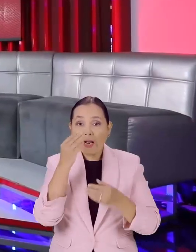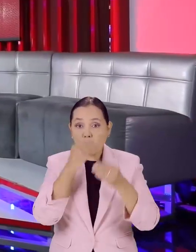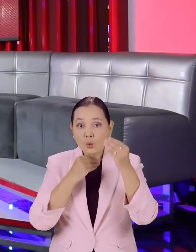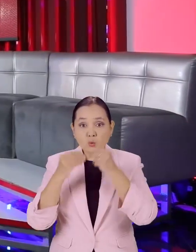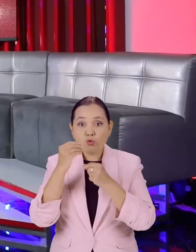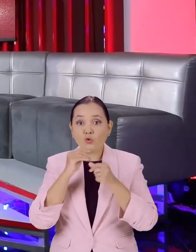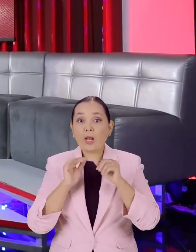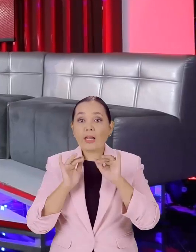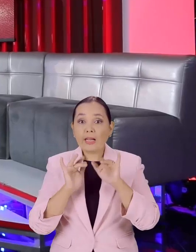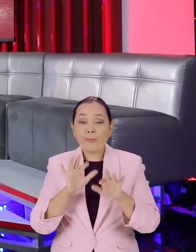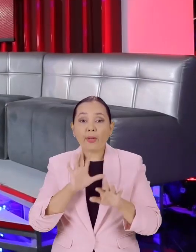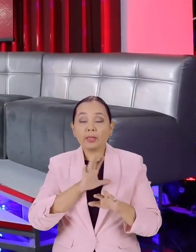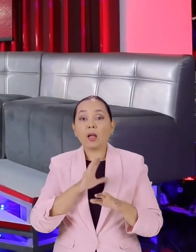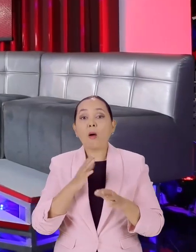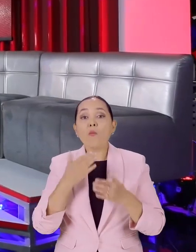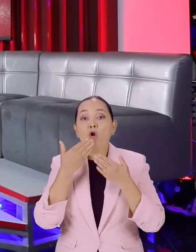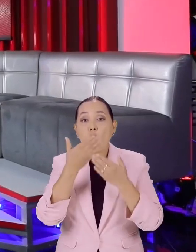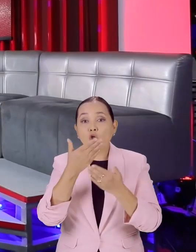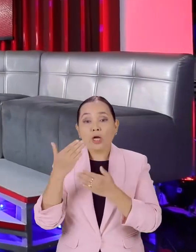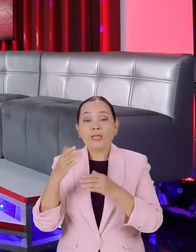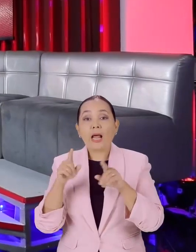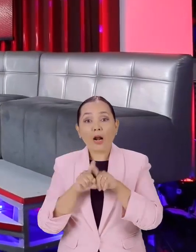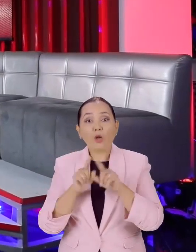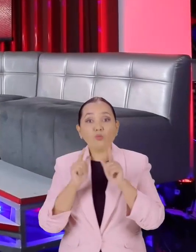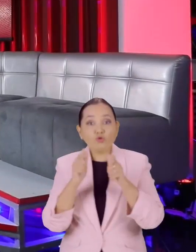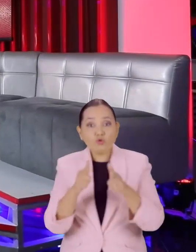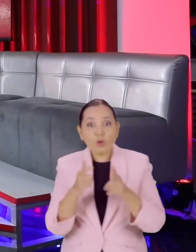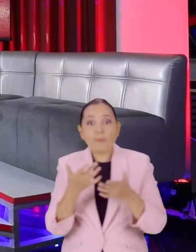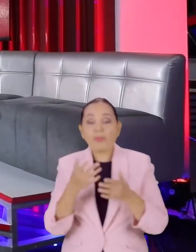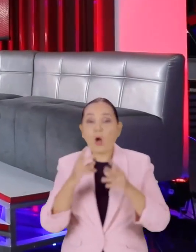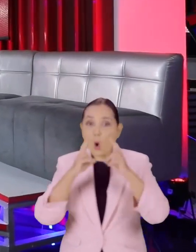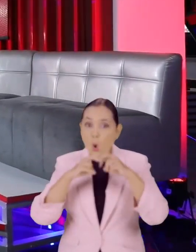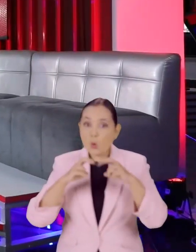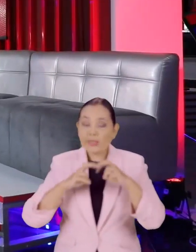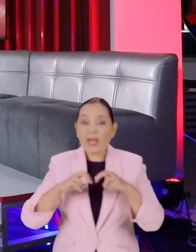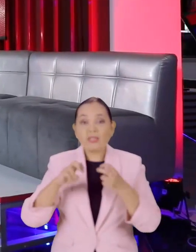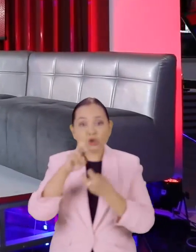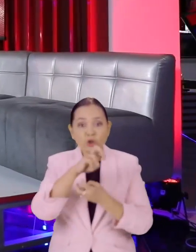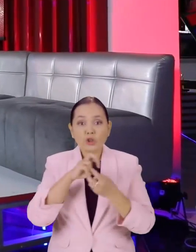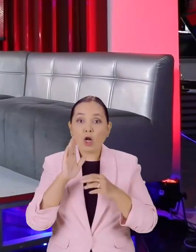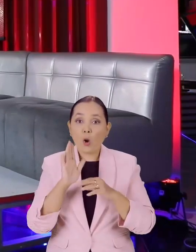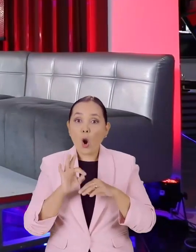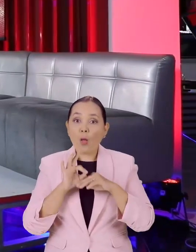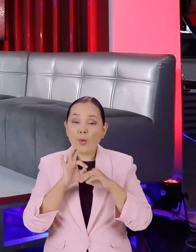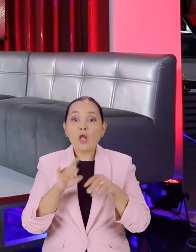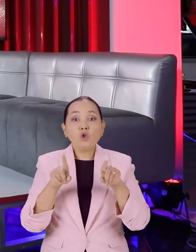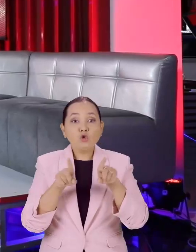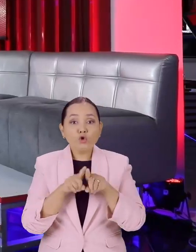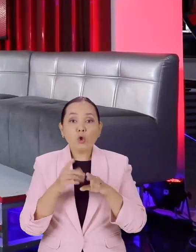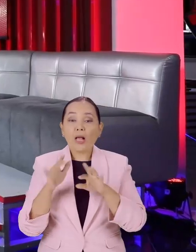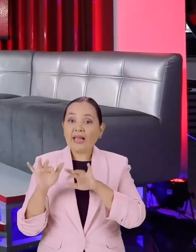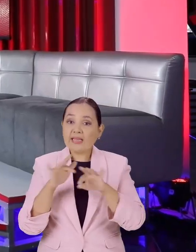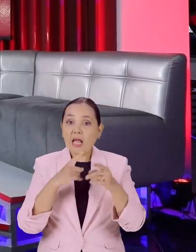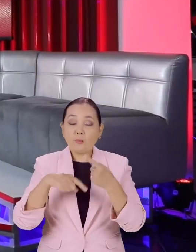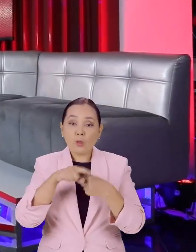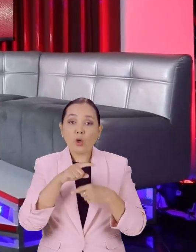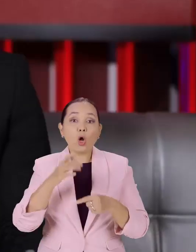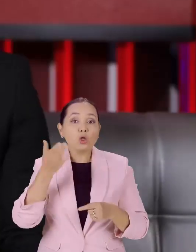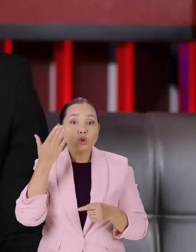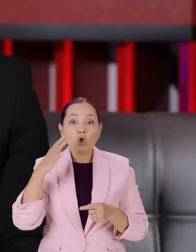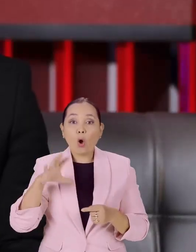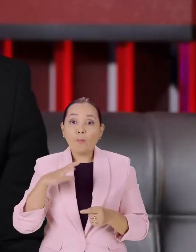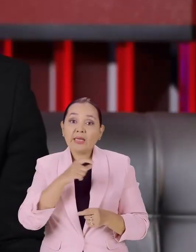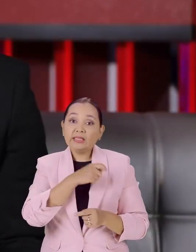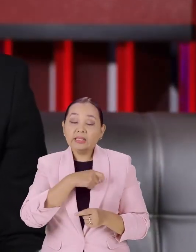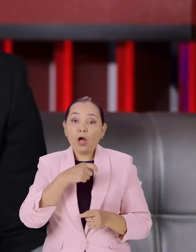hujjatni soxtalashtirishgan degan murojaatlar ham kelib tushyapti. Bu bo'yicha o'rganish, izlanish olib boryapmiz. Shuningdek, tadbirkor